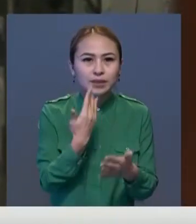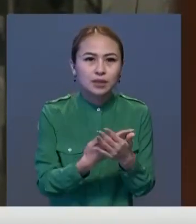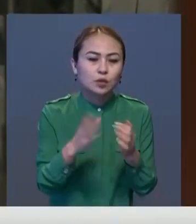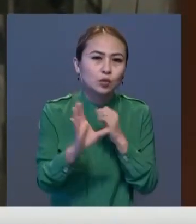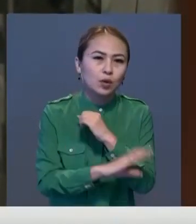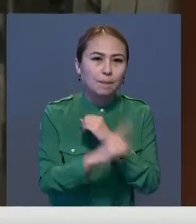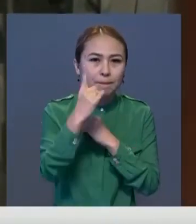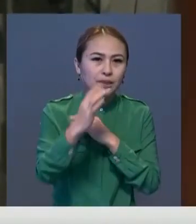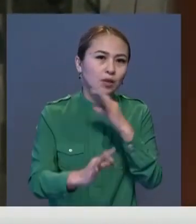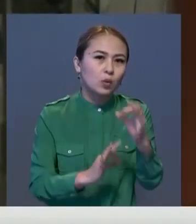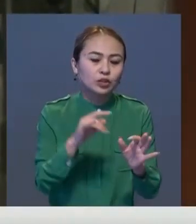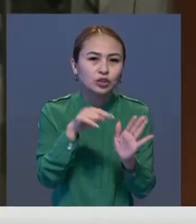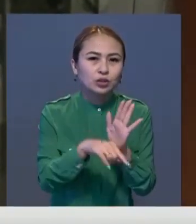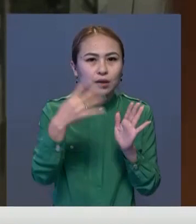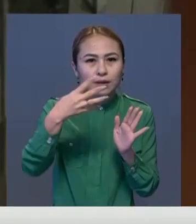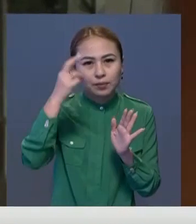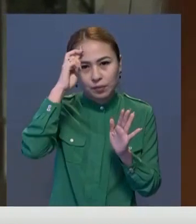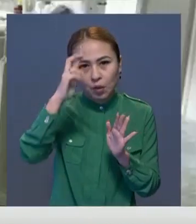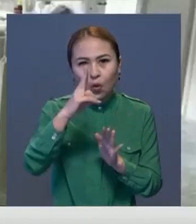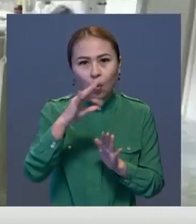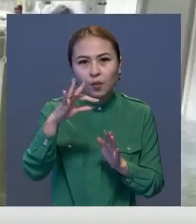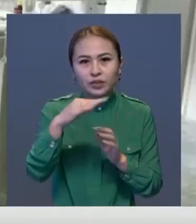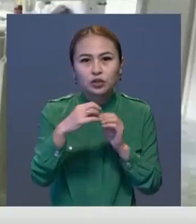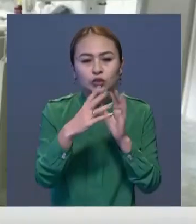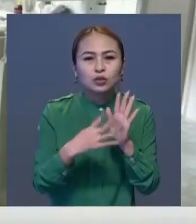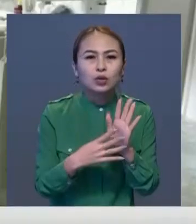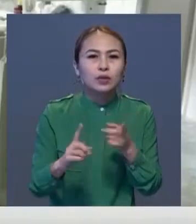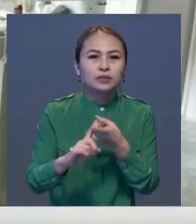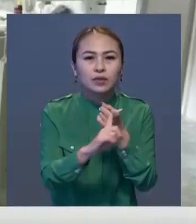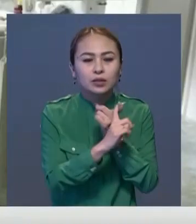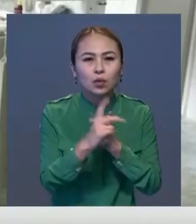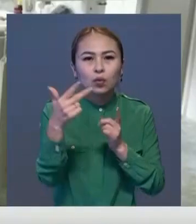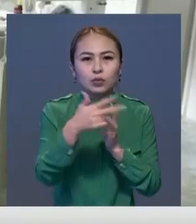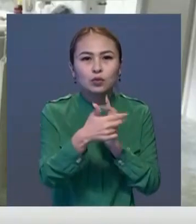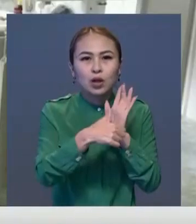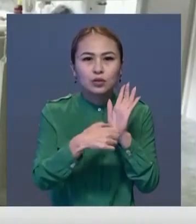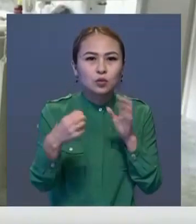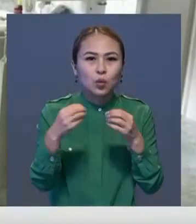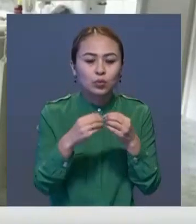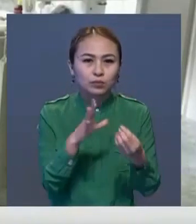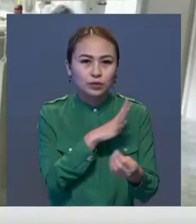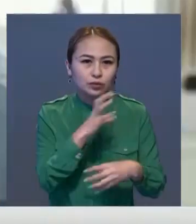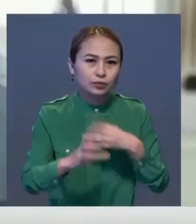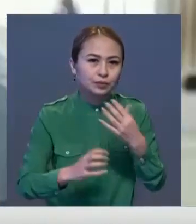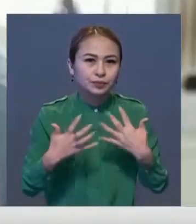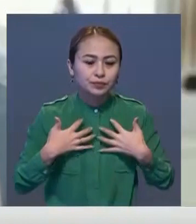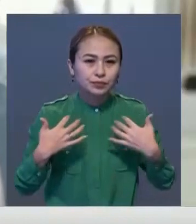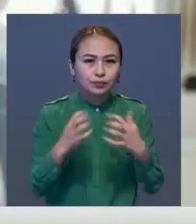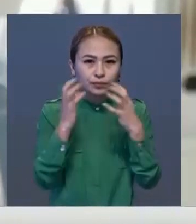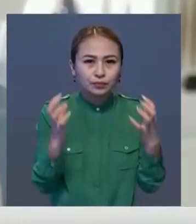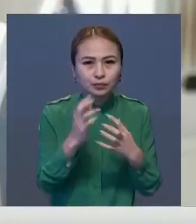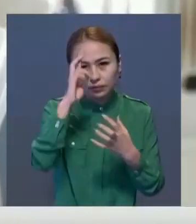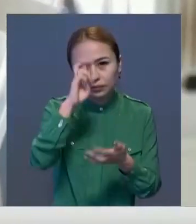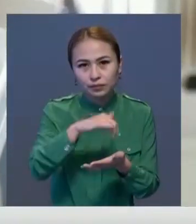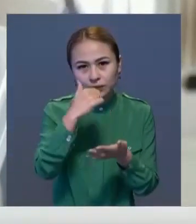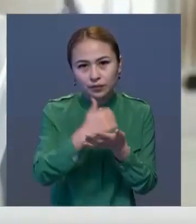Мәселен, соңғы бір тәуліктің ішінде 40 мемлекетте ковид жұқтырған 3610 адам жан тапсырды. Дүниежүзілік денсаулық сақтау ұйымы